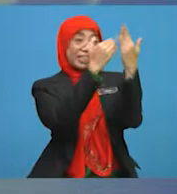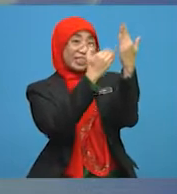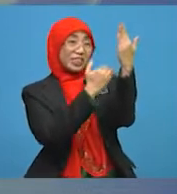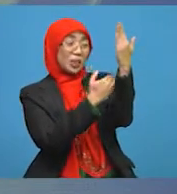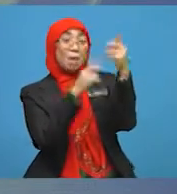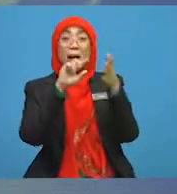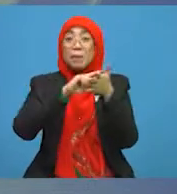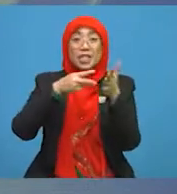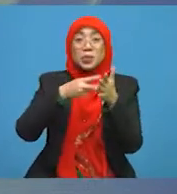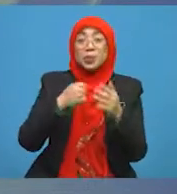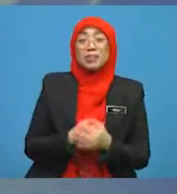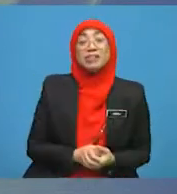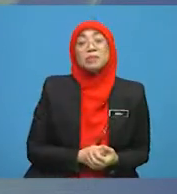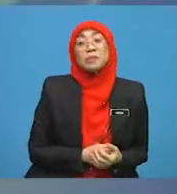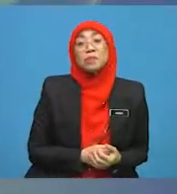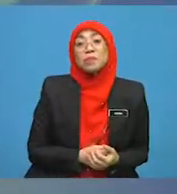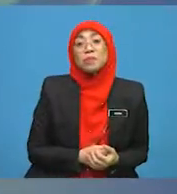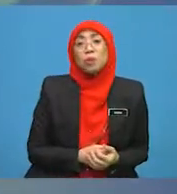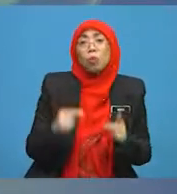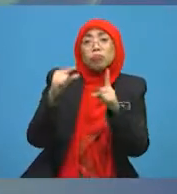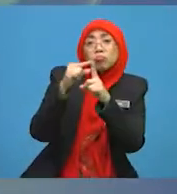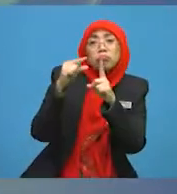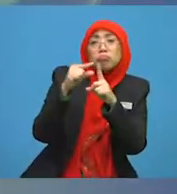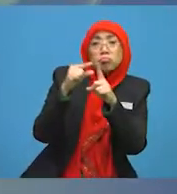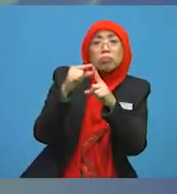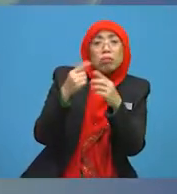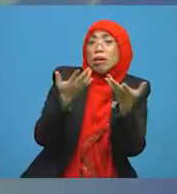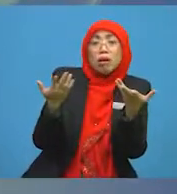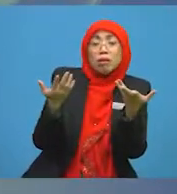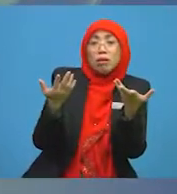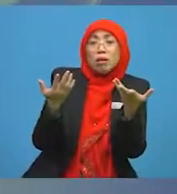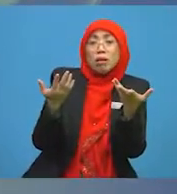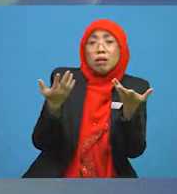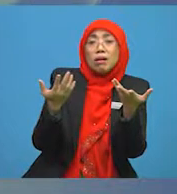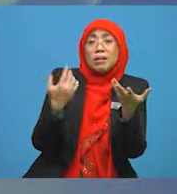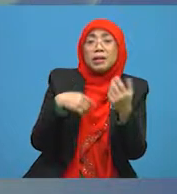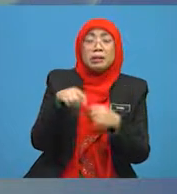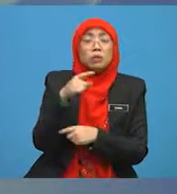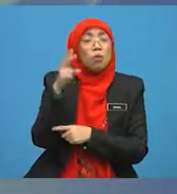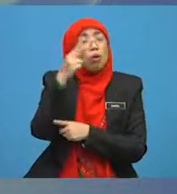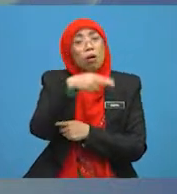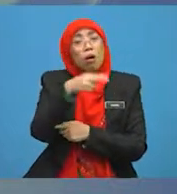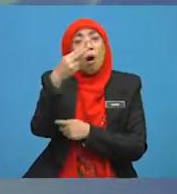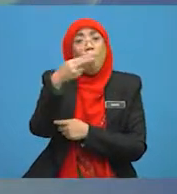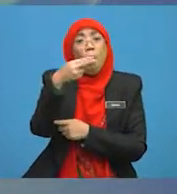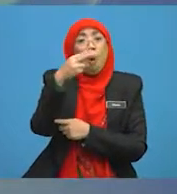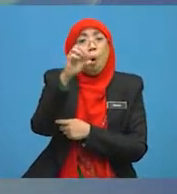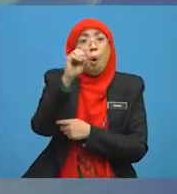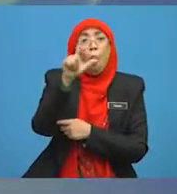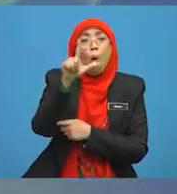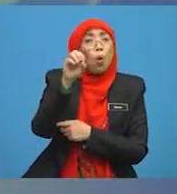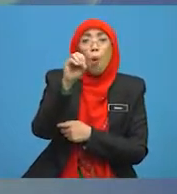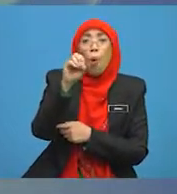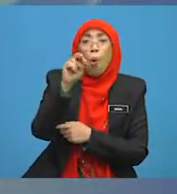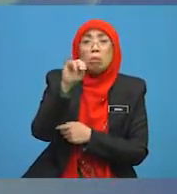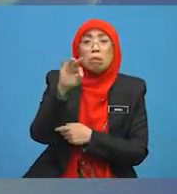ialah perkataan yang merupakan sebahagian daripada sesuatu yang dikenali sebagai